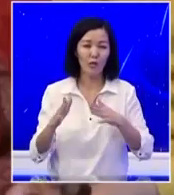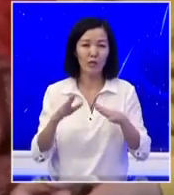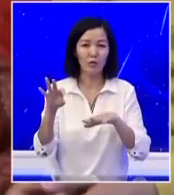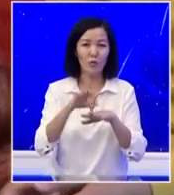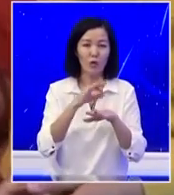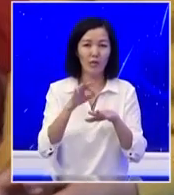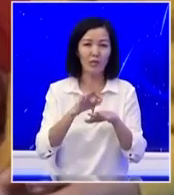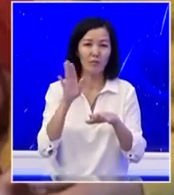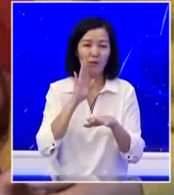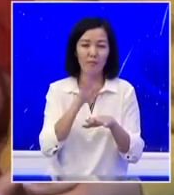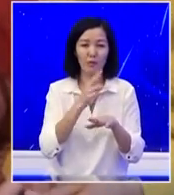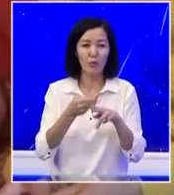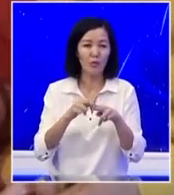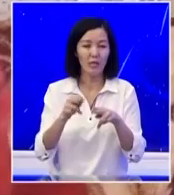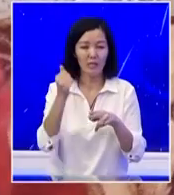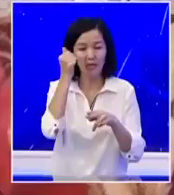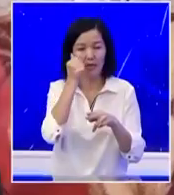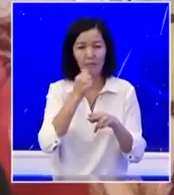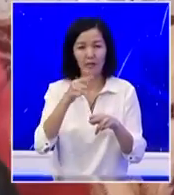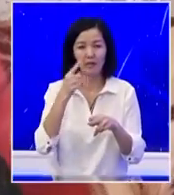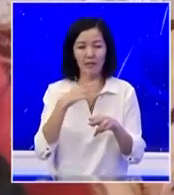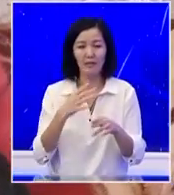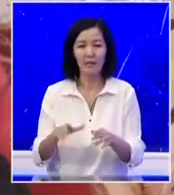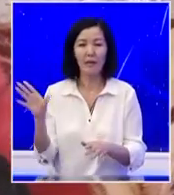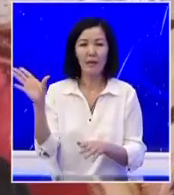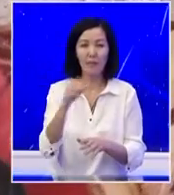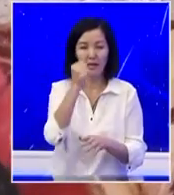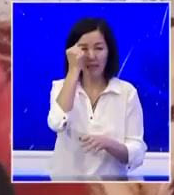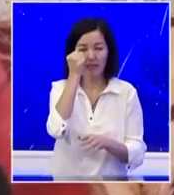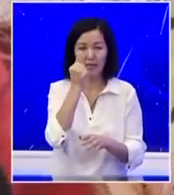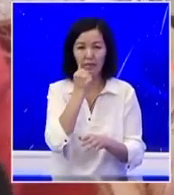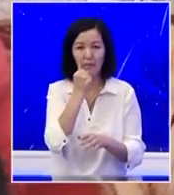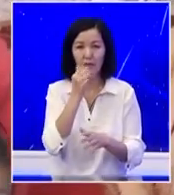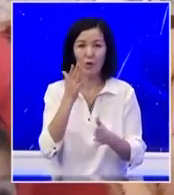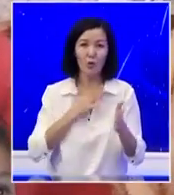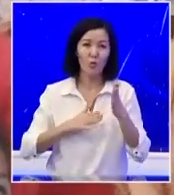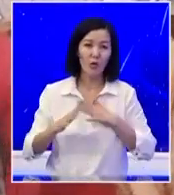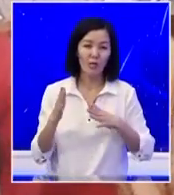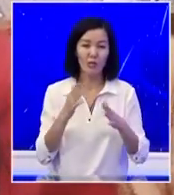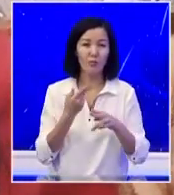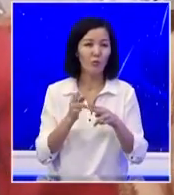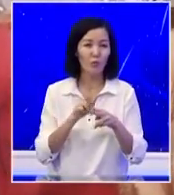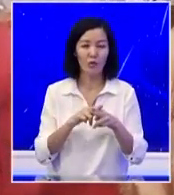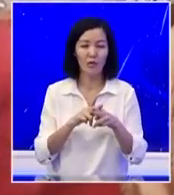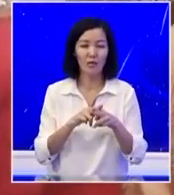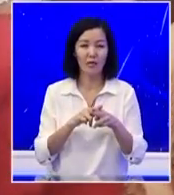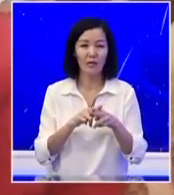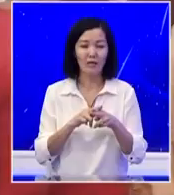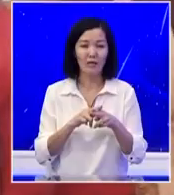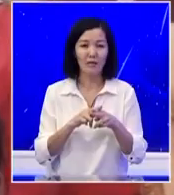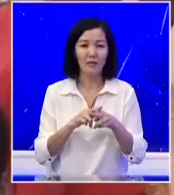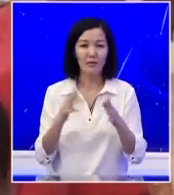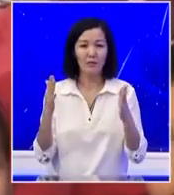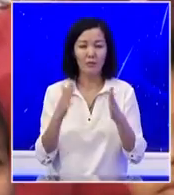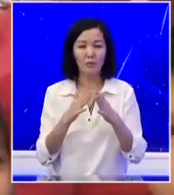отанасы риза, алғыс айтып әлек. Бәлеңізге рахмет. Қуанышымда шек жоқ. Қанша болды